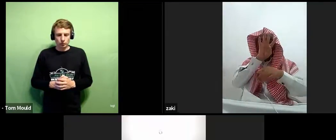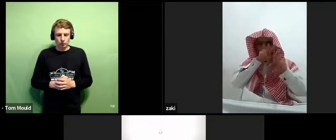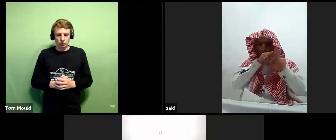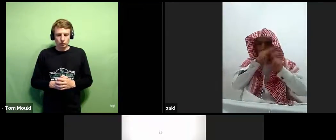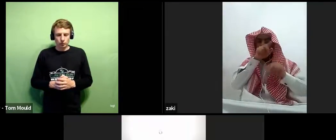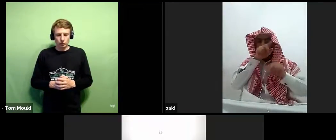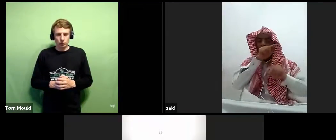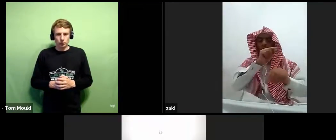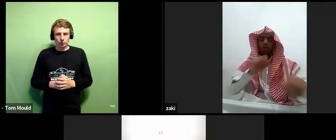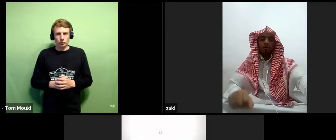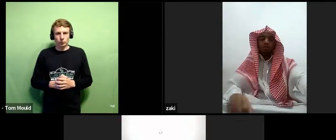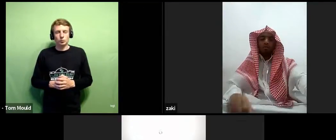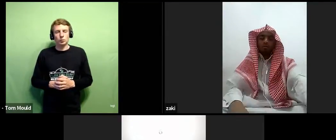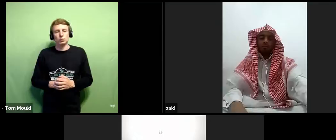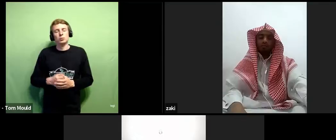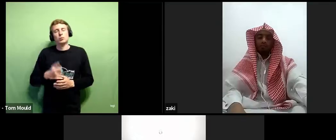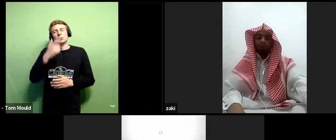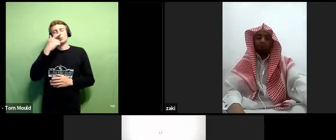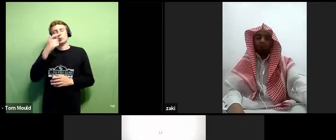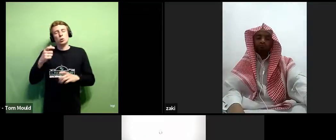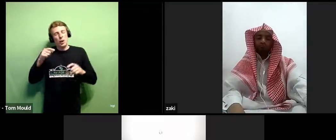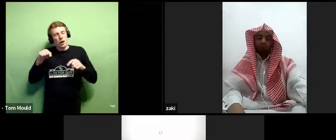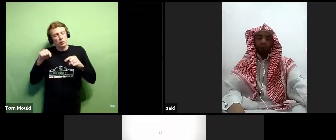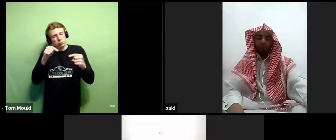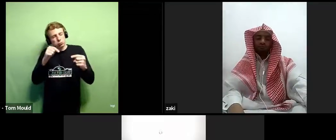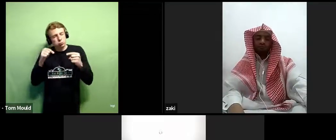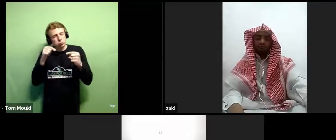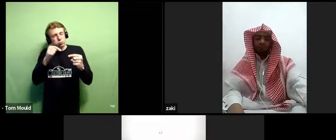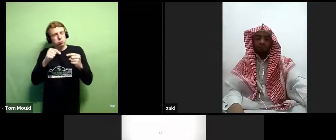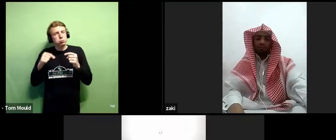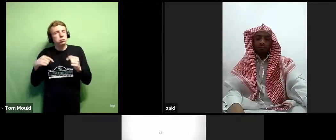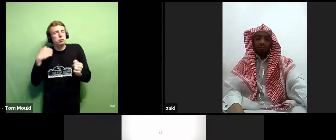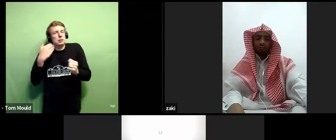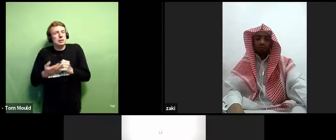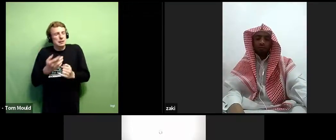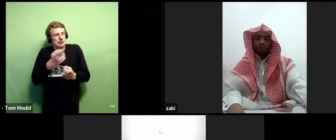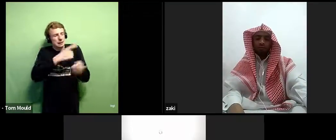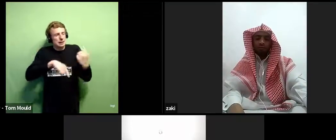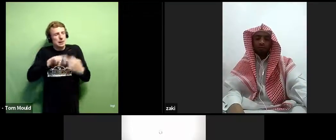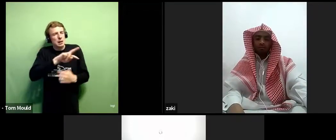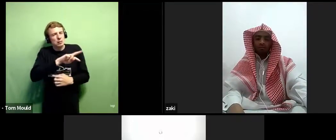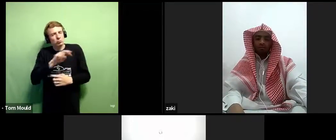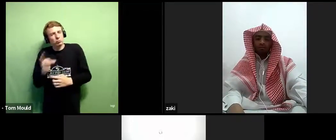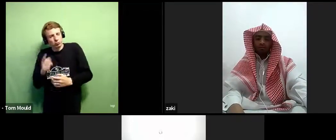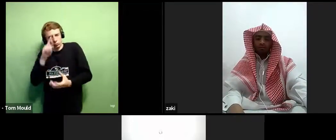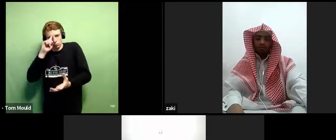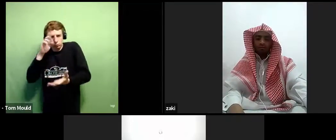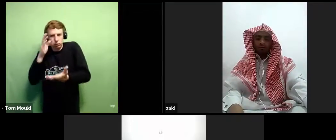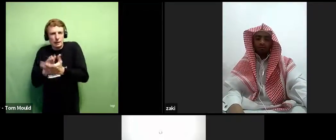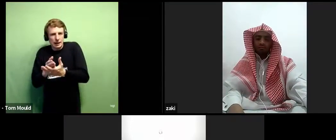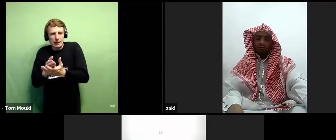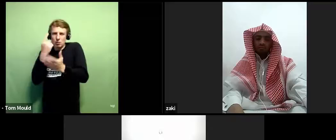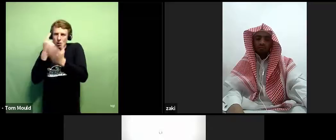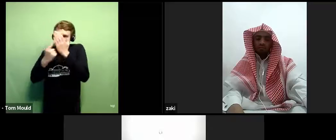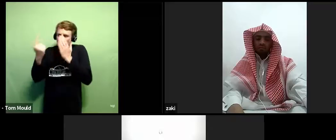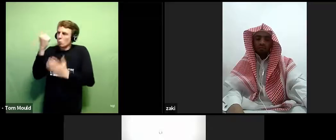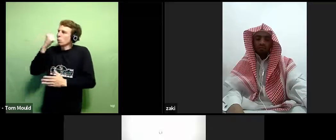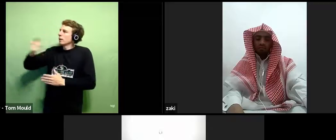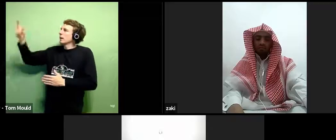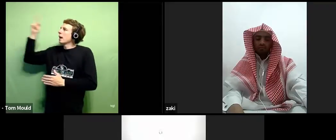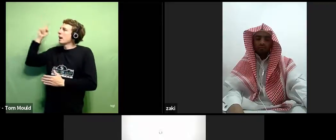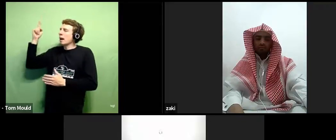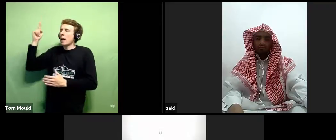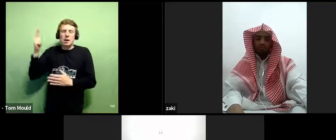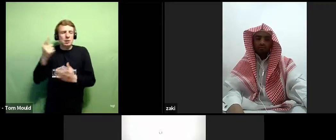الظَّالِمِينَ. And fight them until there is no more disbelief from worshipping of others along with Allah. And all and